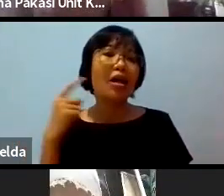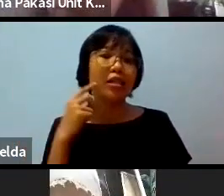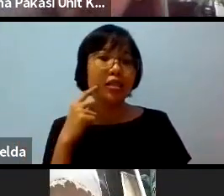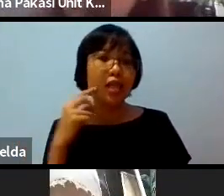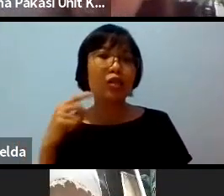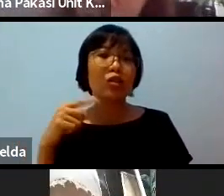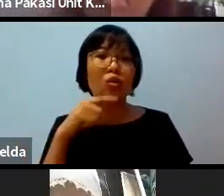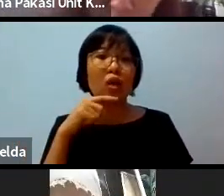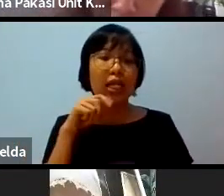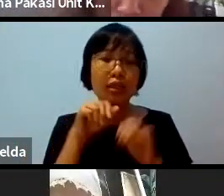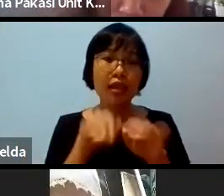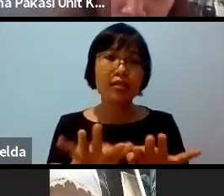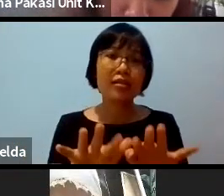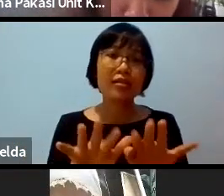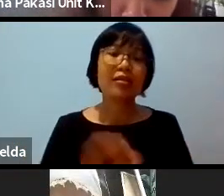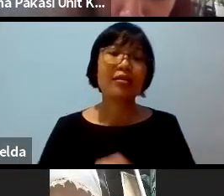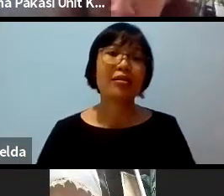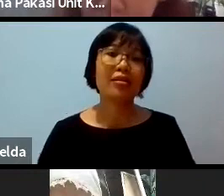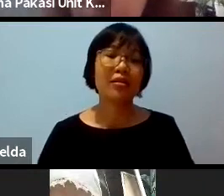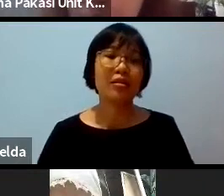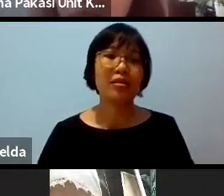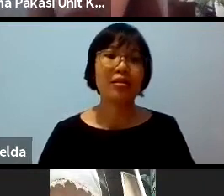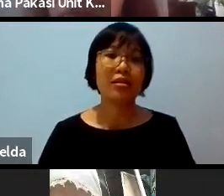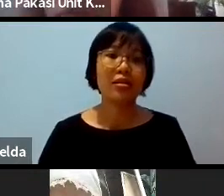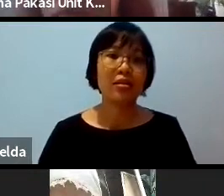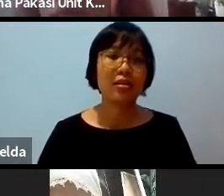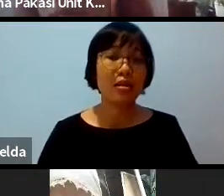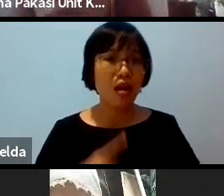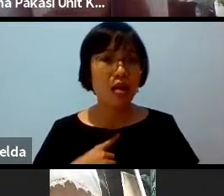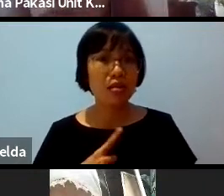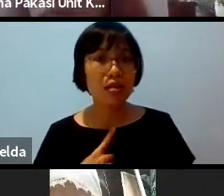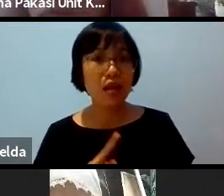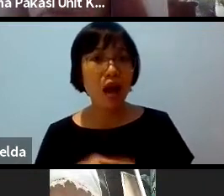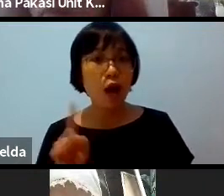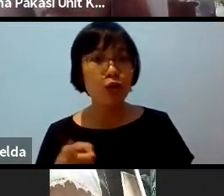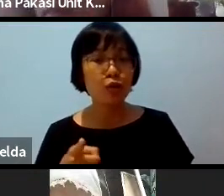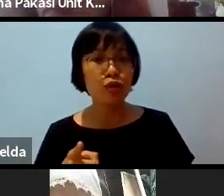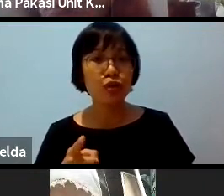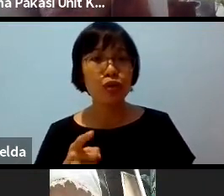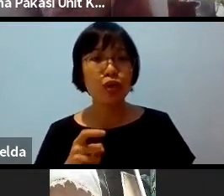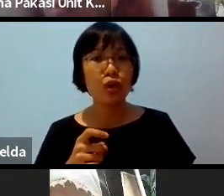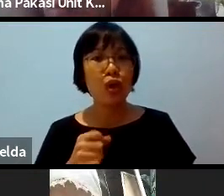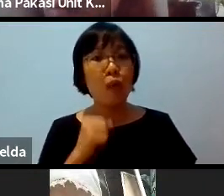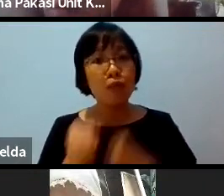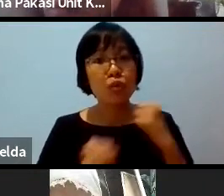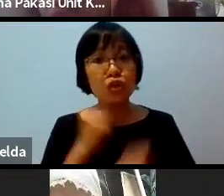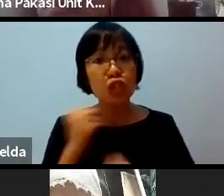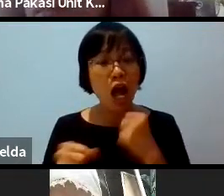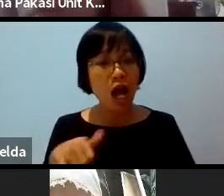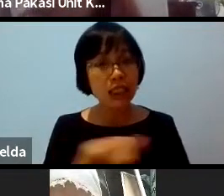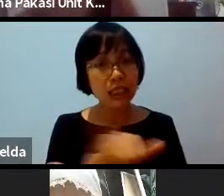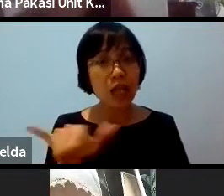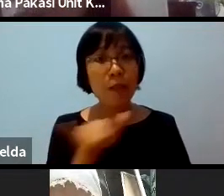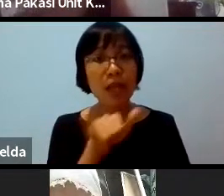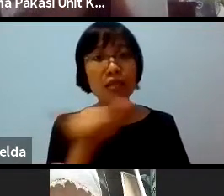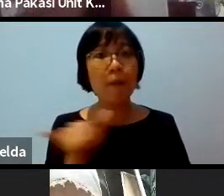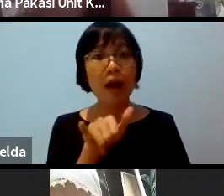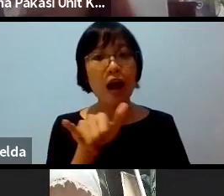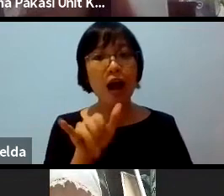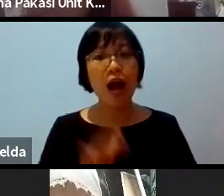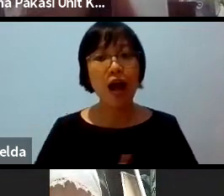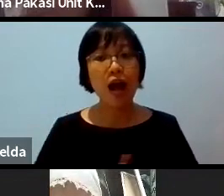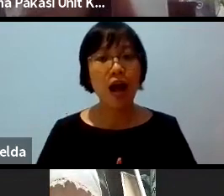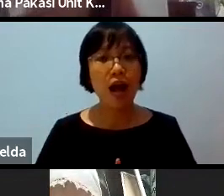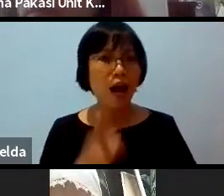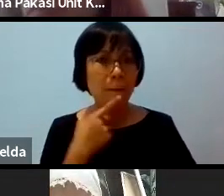kita tidak bergerak bareng-bareng, saya sempat berpikir soal penting ya punya